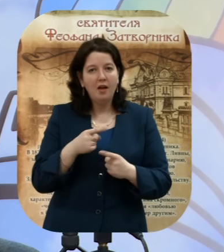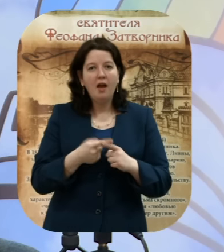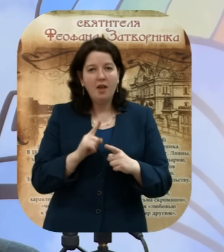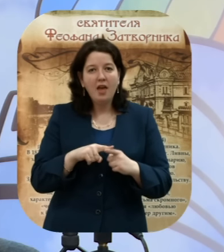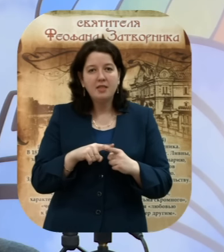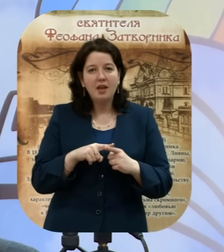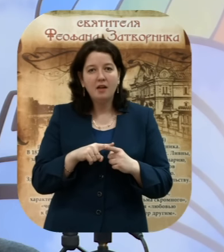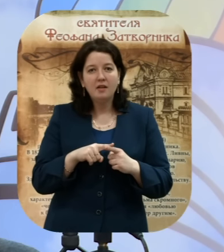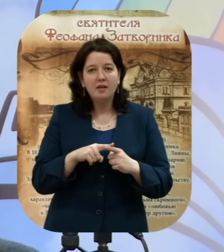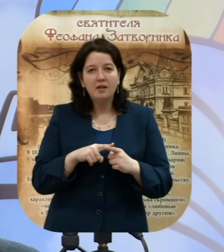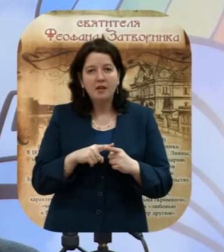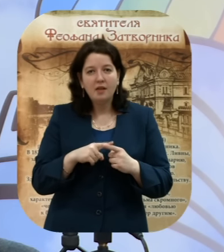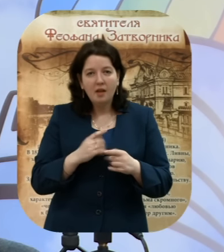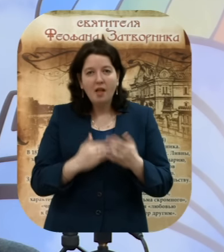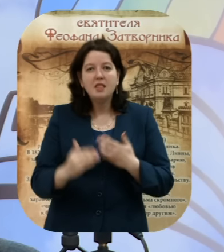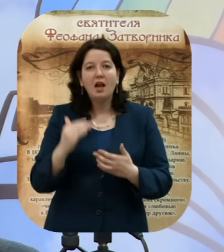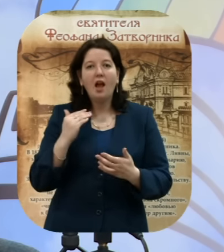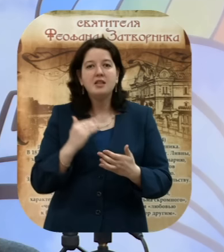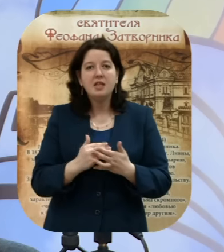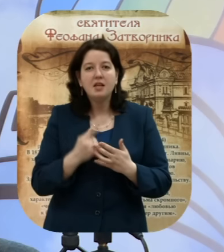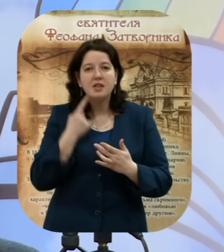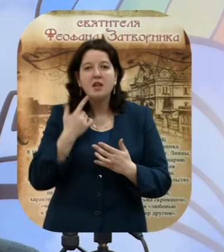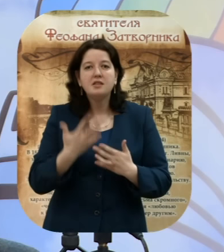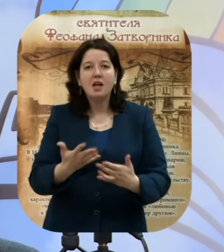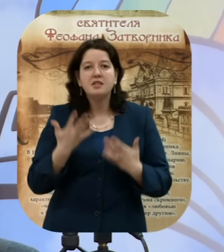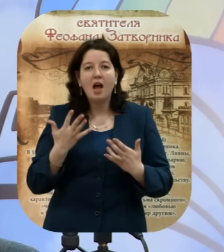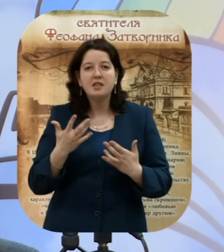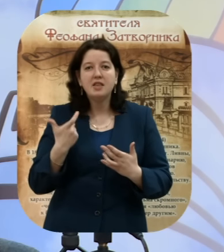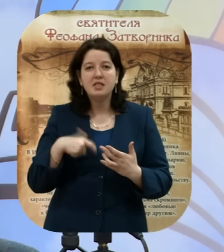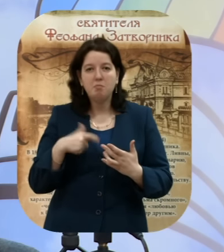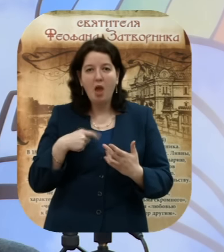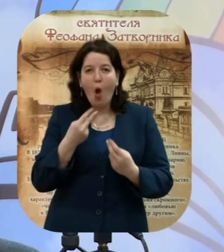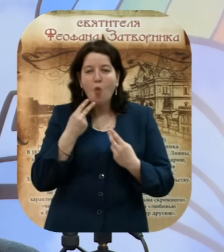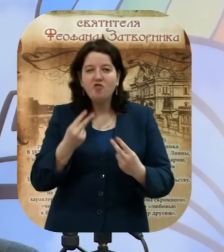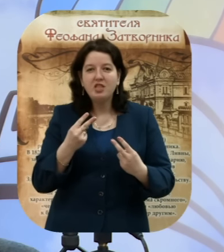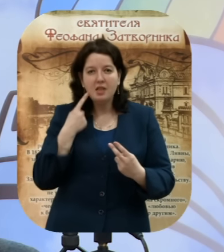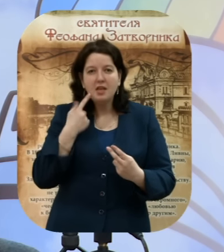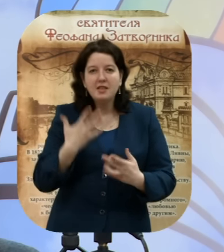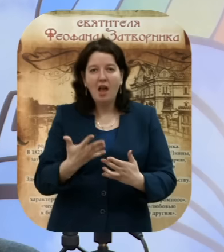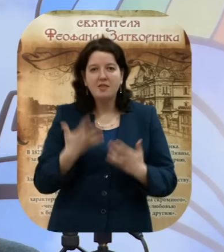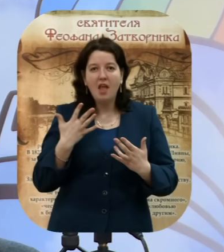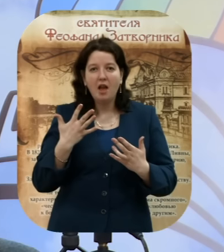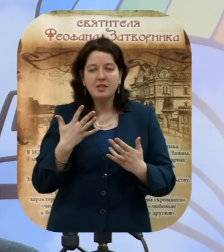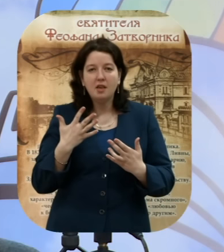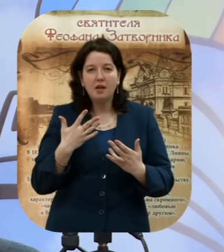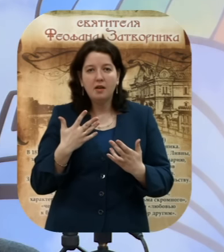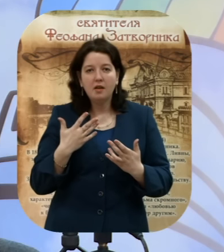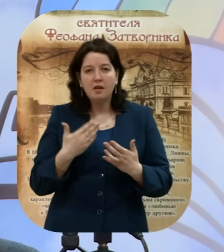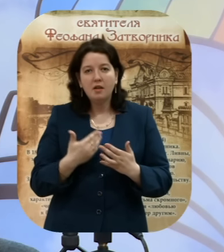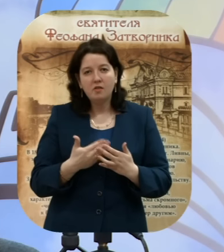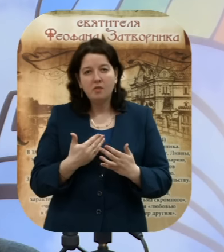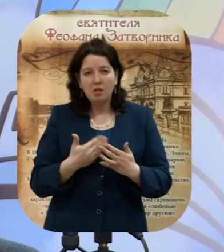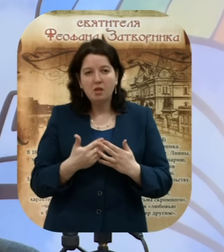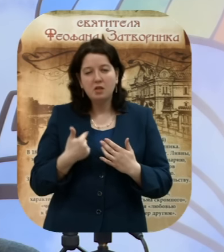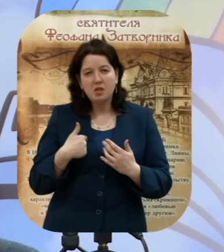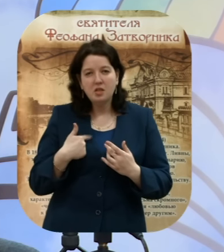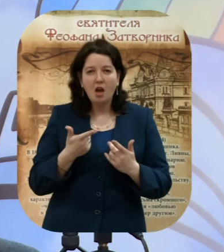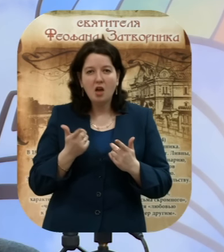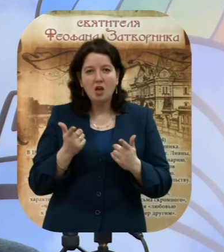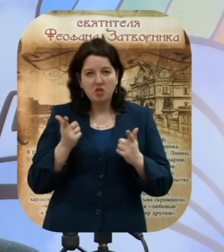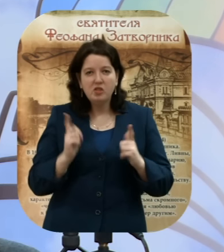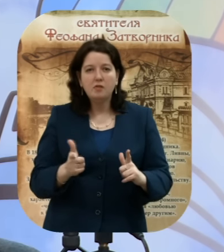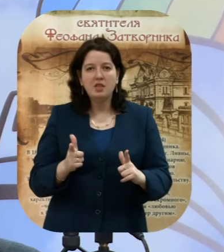наконец, сознаться себе, увидеть и сознаться. Верно, я действительно